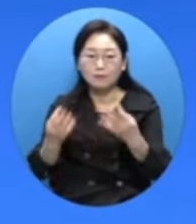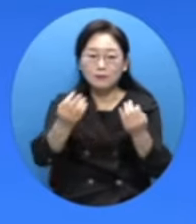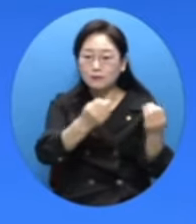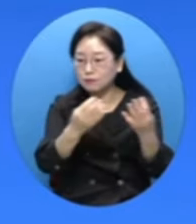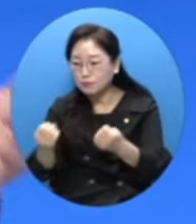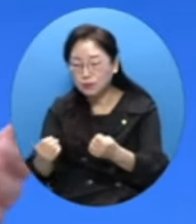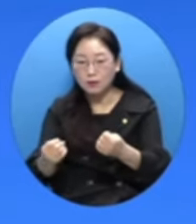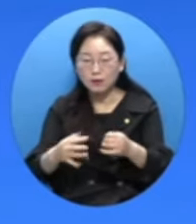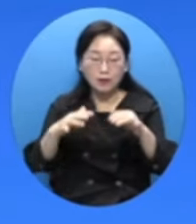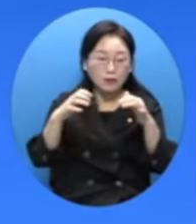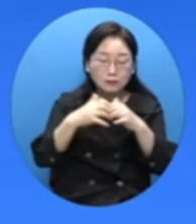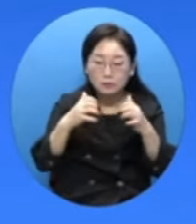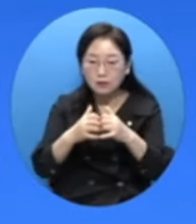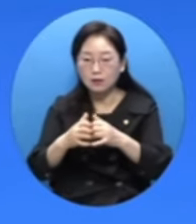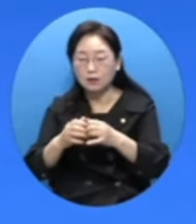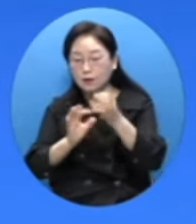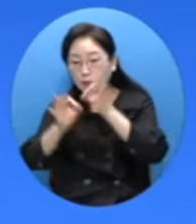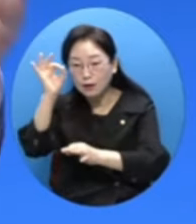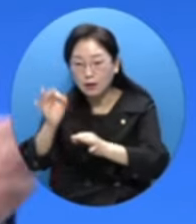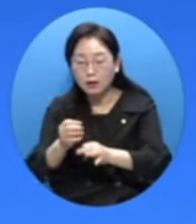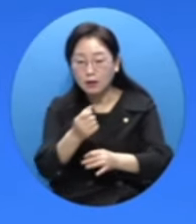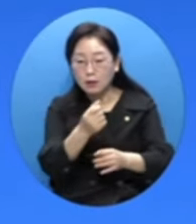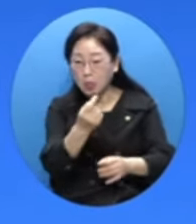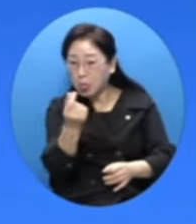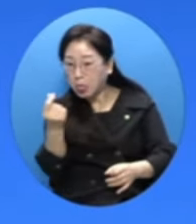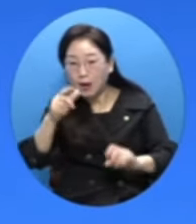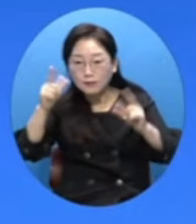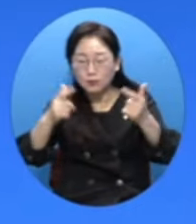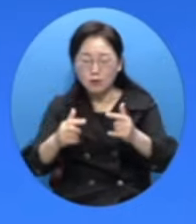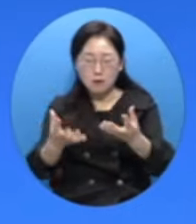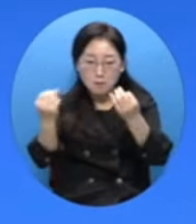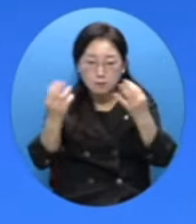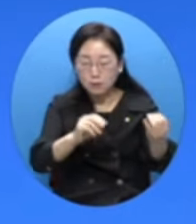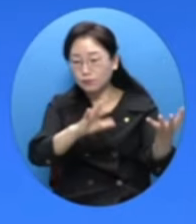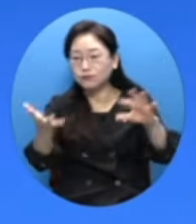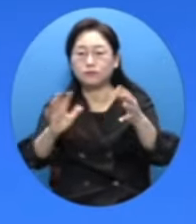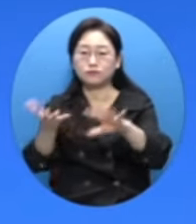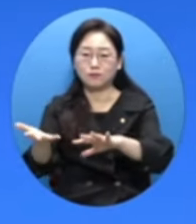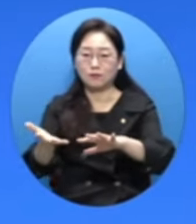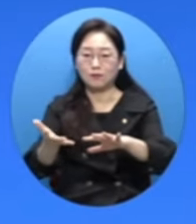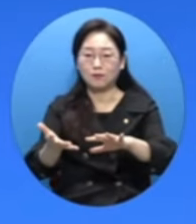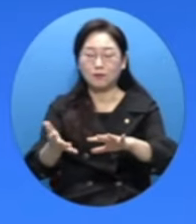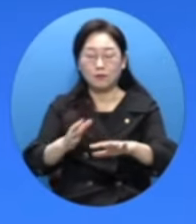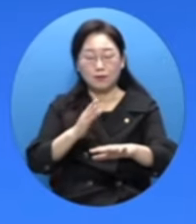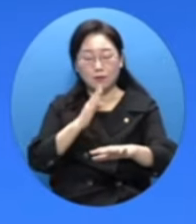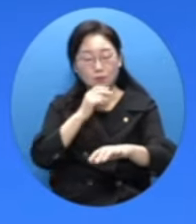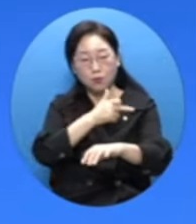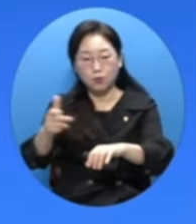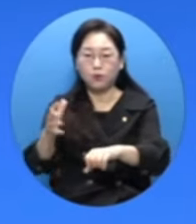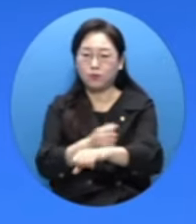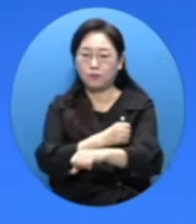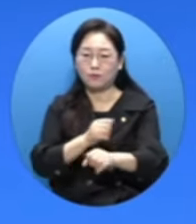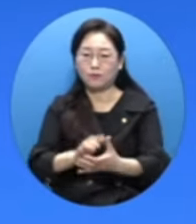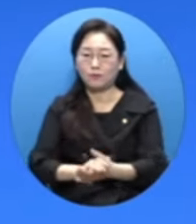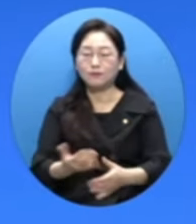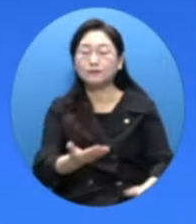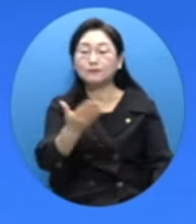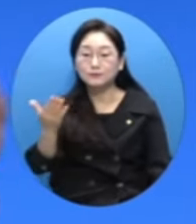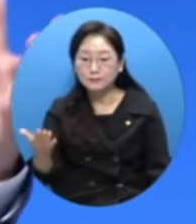하면 전쟁이 터졌다고 하면 한두 명이 아니라 몇천 명씩 죽는 이러한 대형 참사가 일어나고 있는데